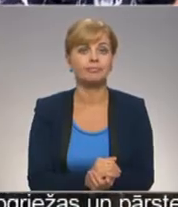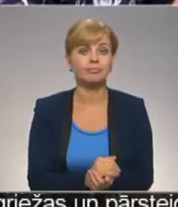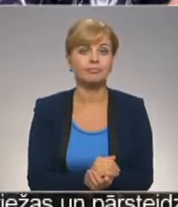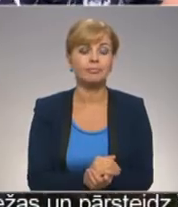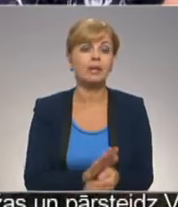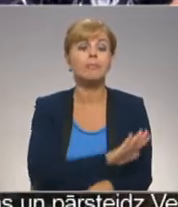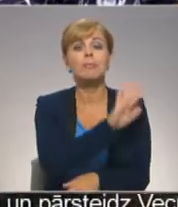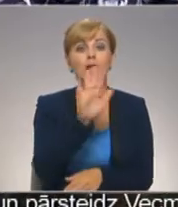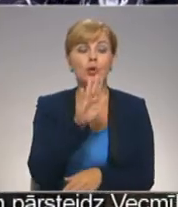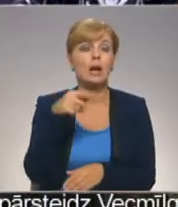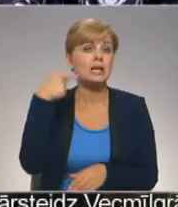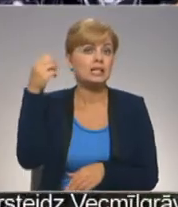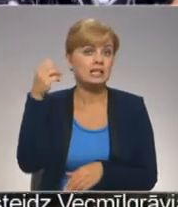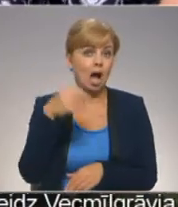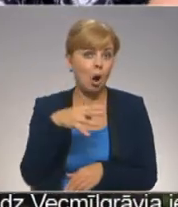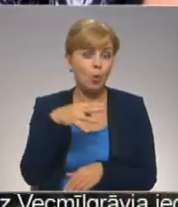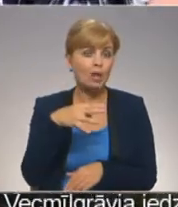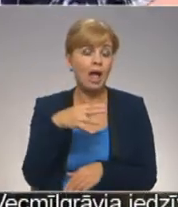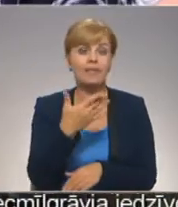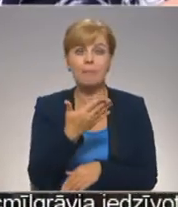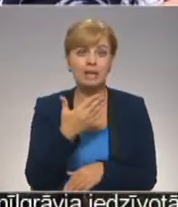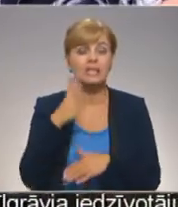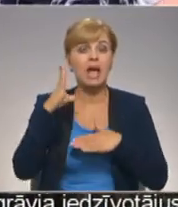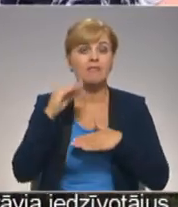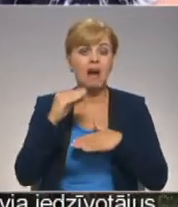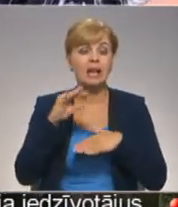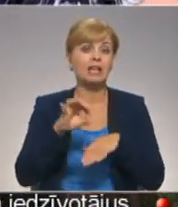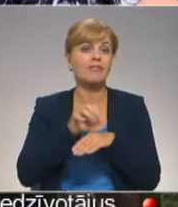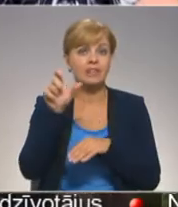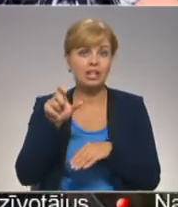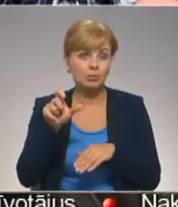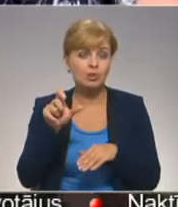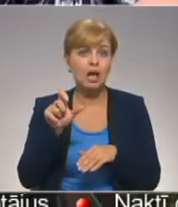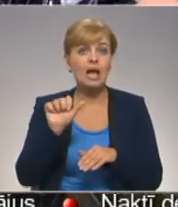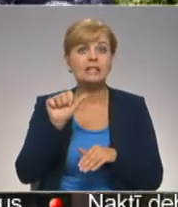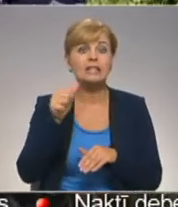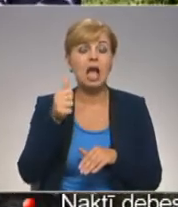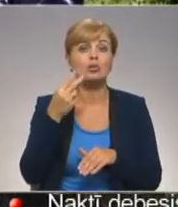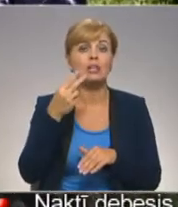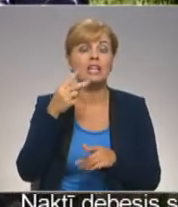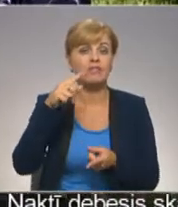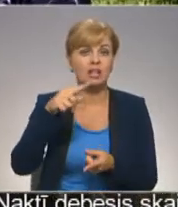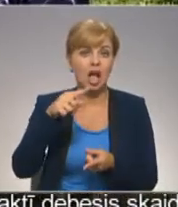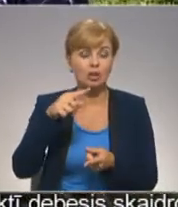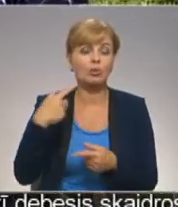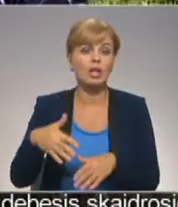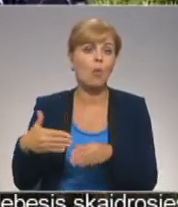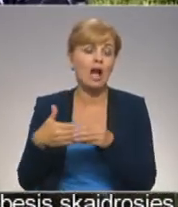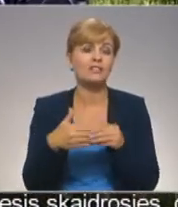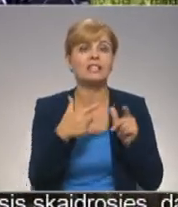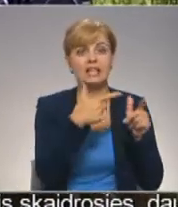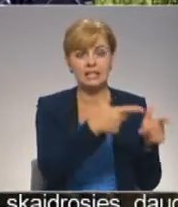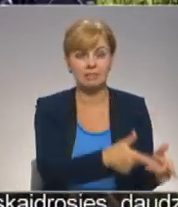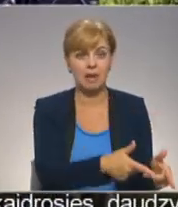Pa dienu, kad saule viņa nelien ārā, bet vakarā, vīrs jau sesto 2 litru pudeli ar kailgliemežiem aizveda izmest.